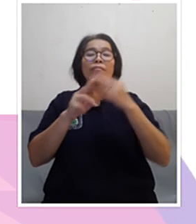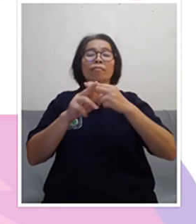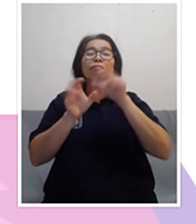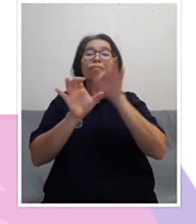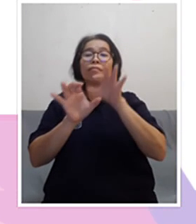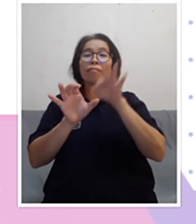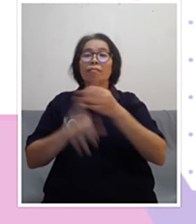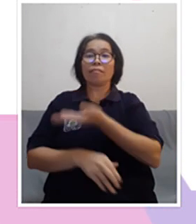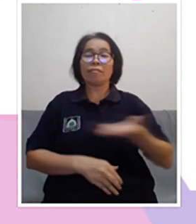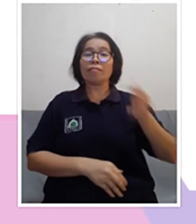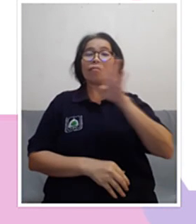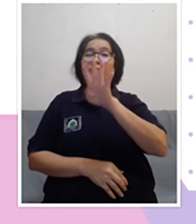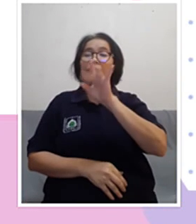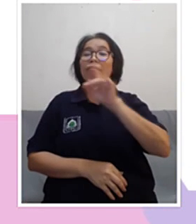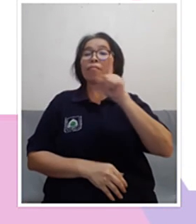ชี